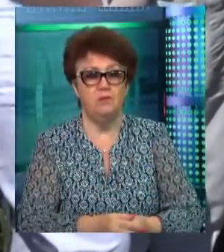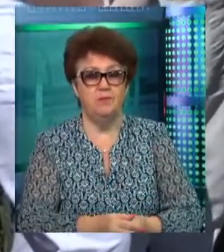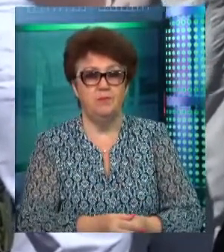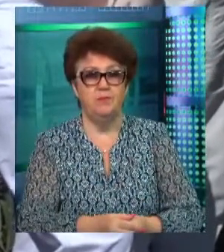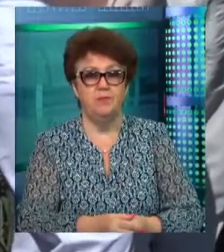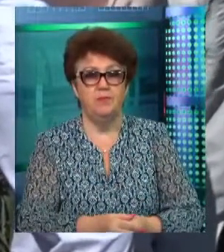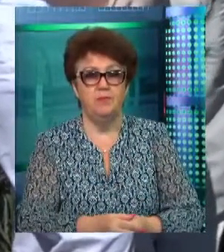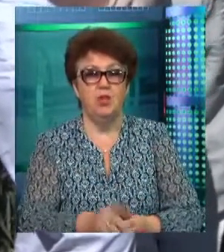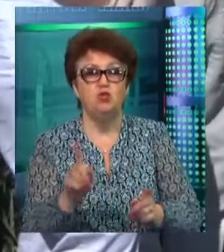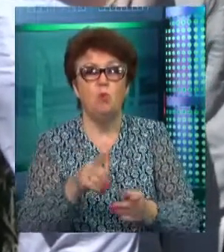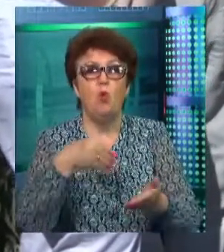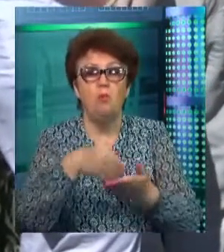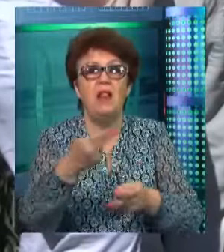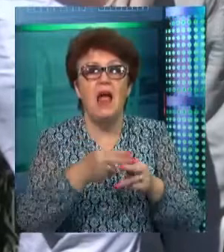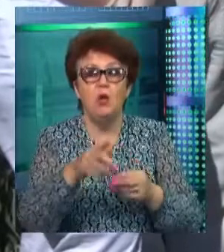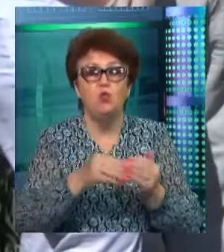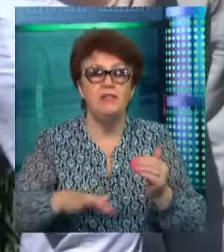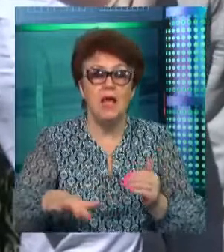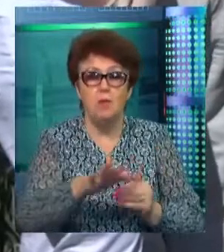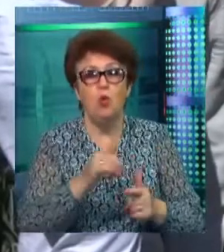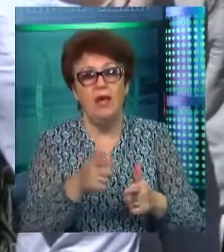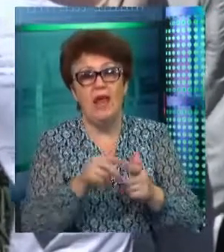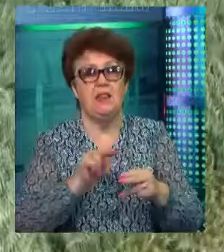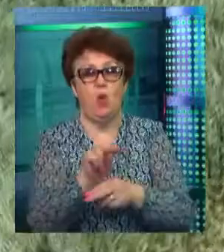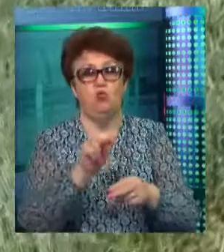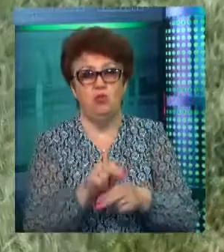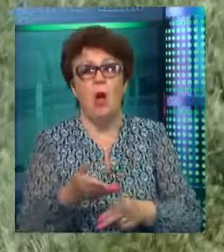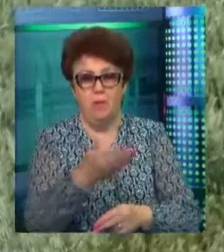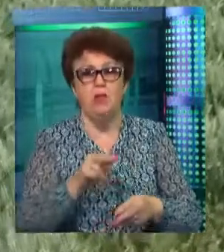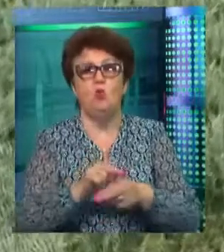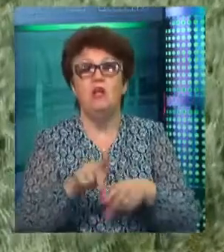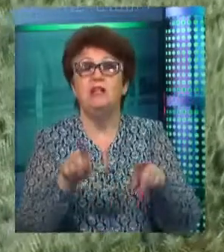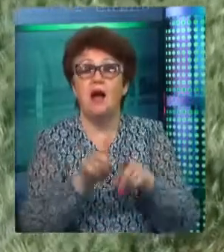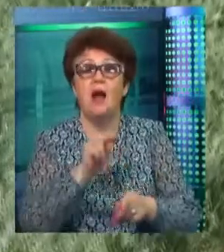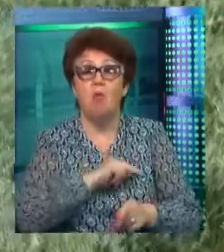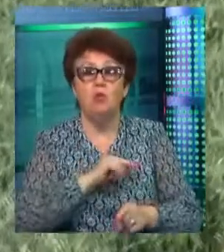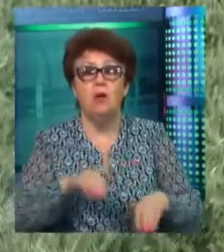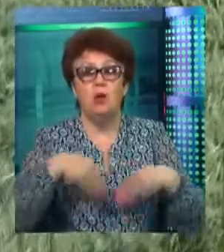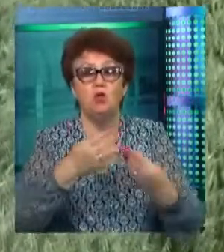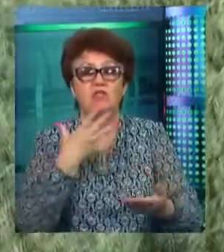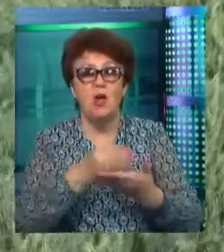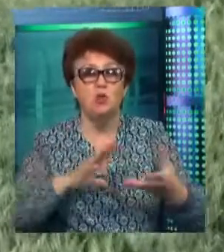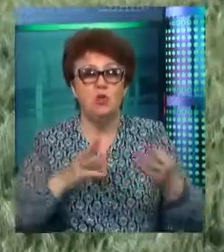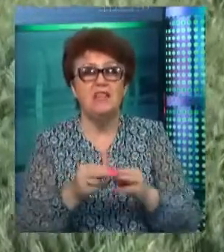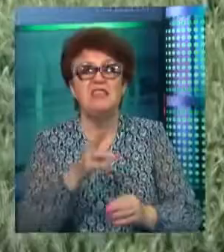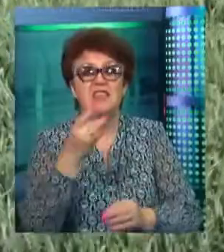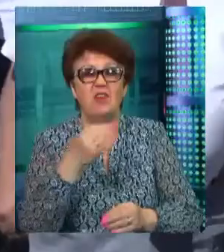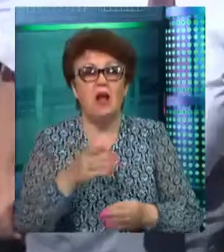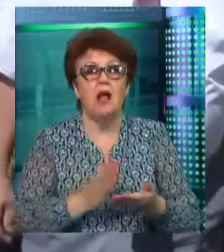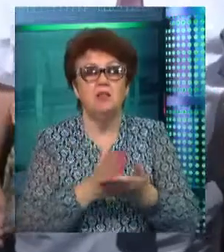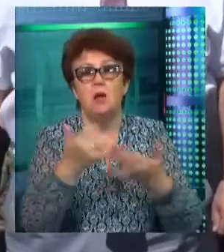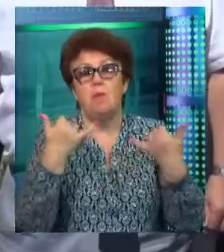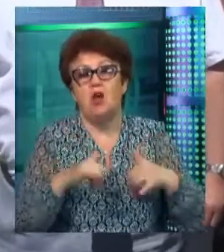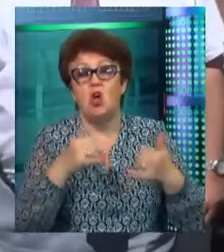купил эту землю или научить мы научили такая работа приносит свои результаты цифры гостей поражают